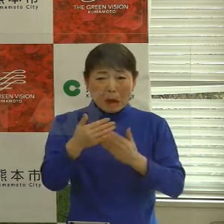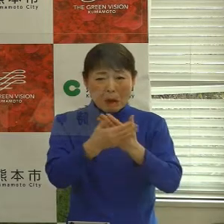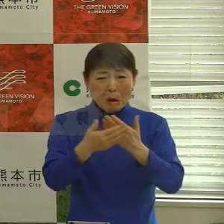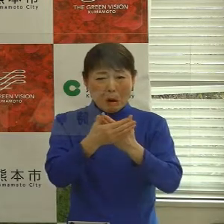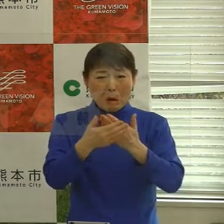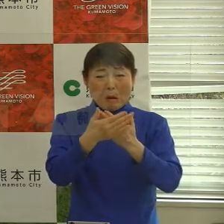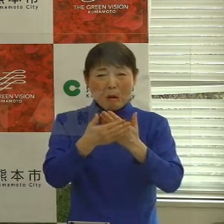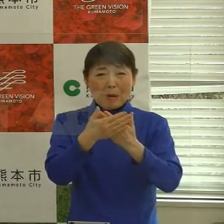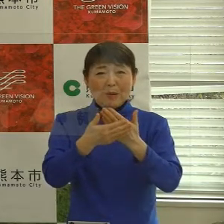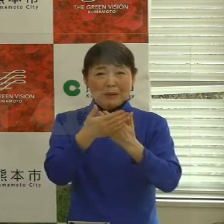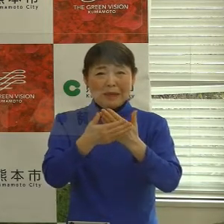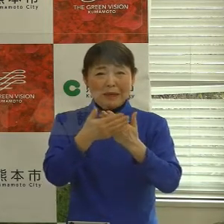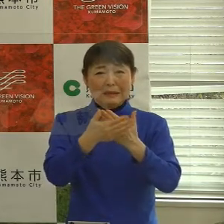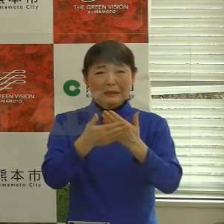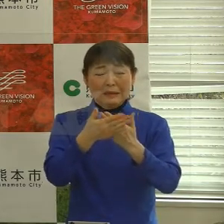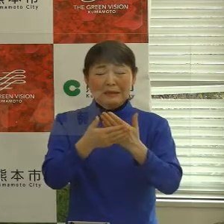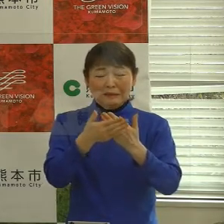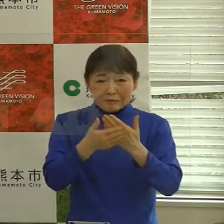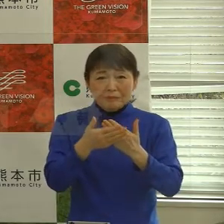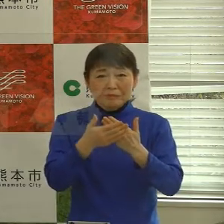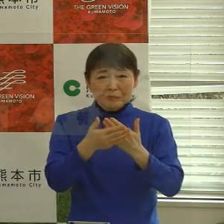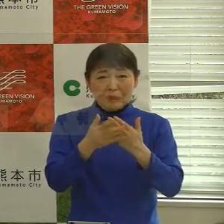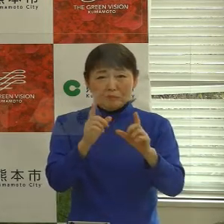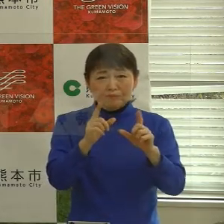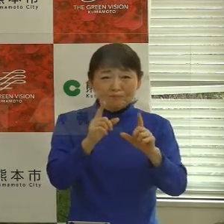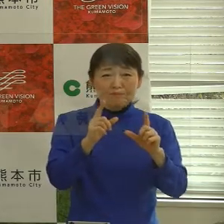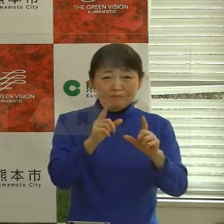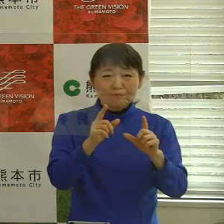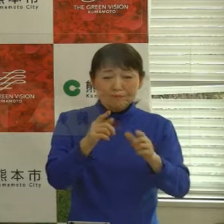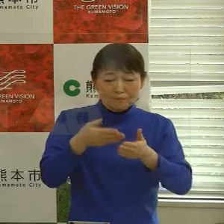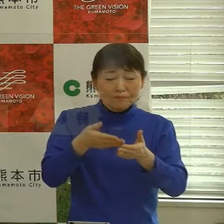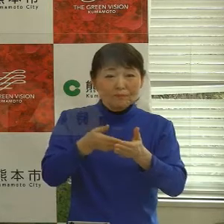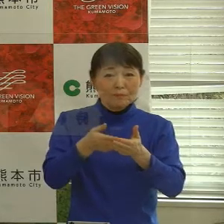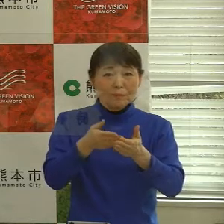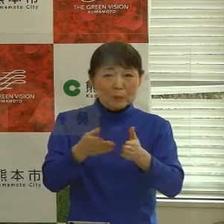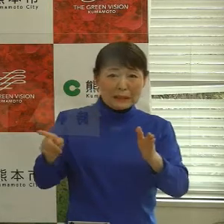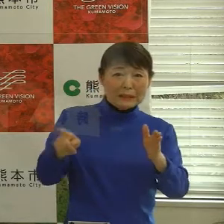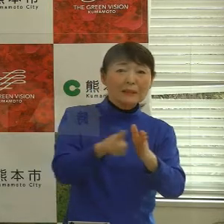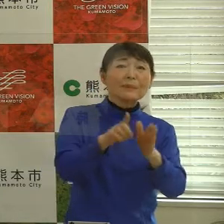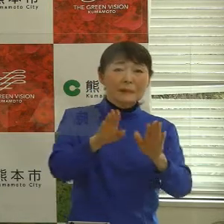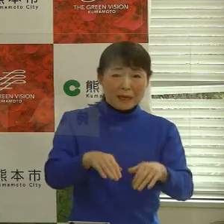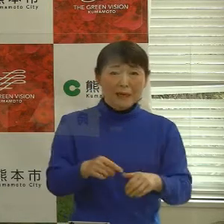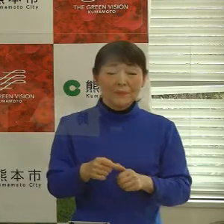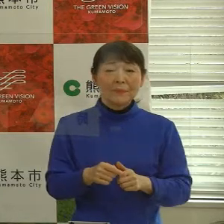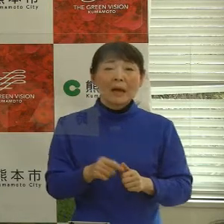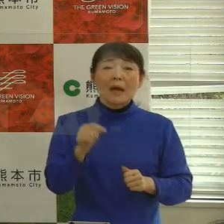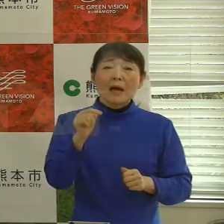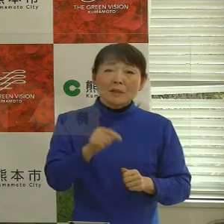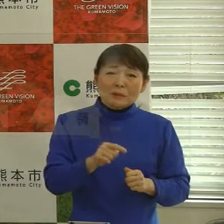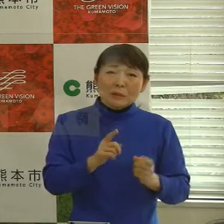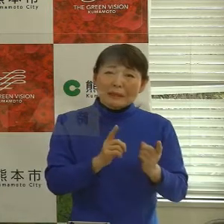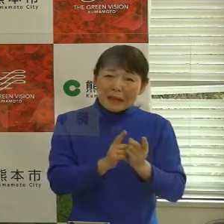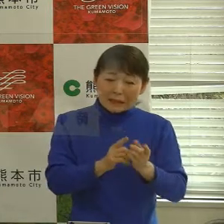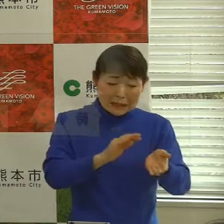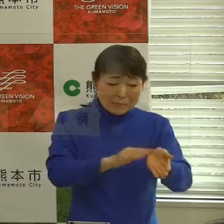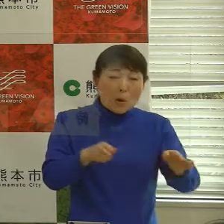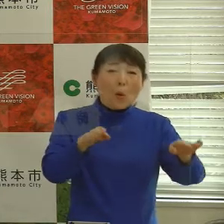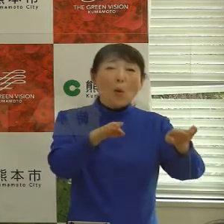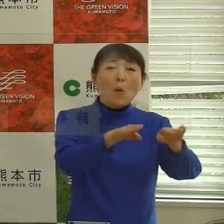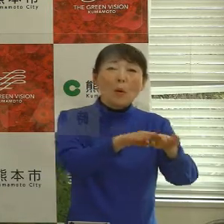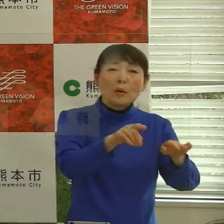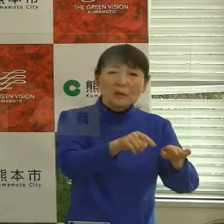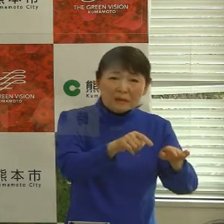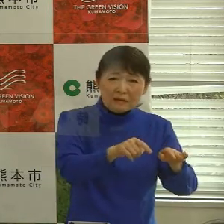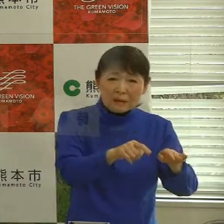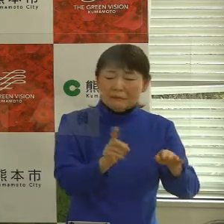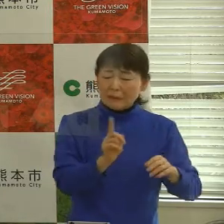と失礼ですけども、あのそういう形でずっと申し上げてきたわけですよね。でやっぱりそれに対してやっぱり病院側としても何